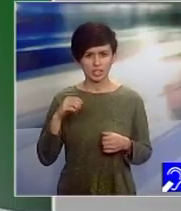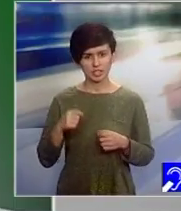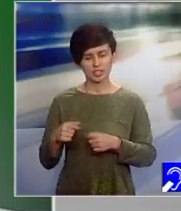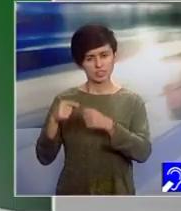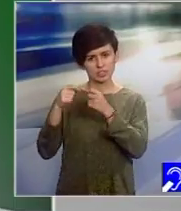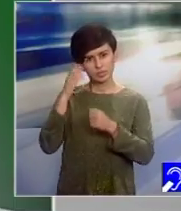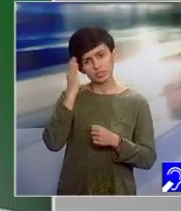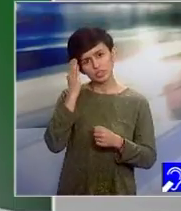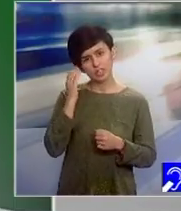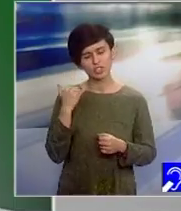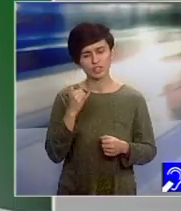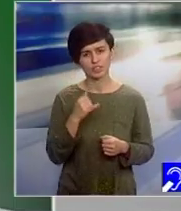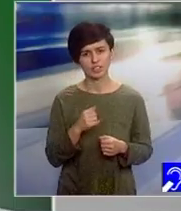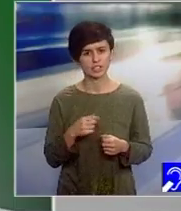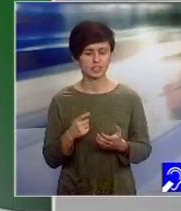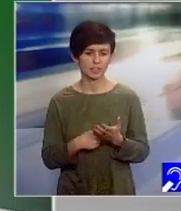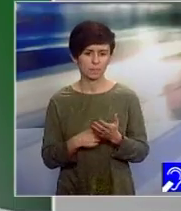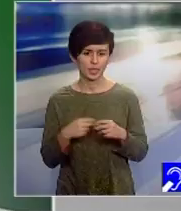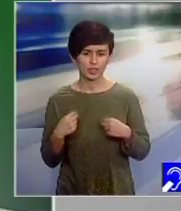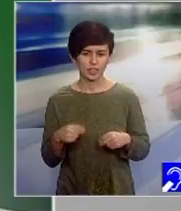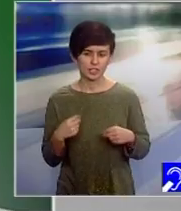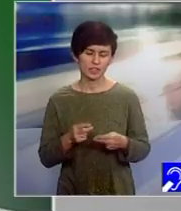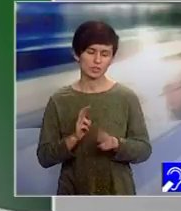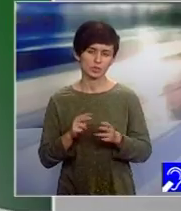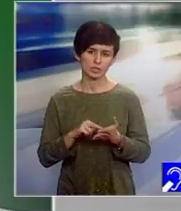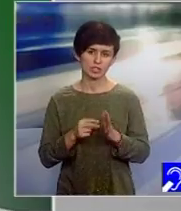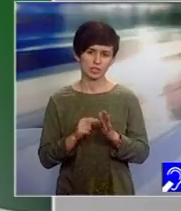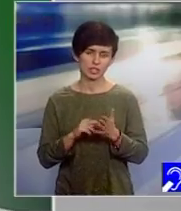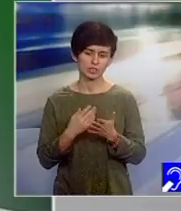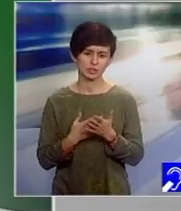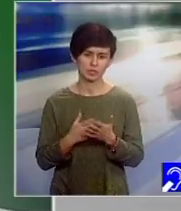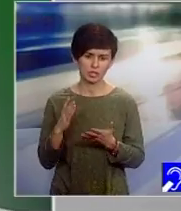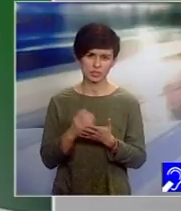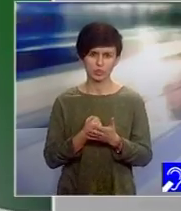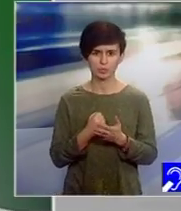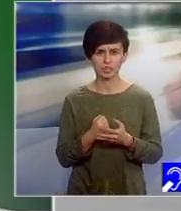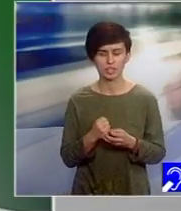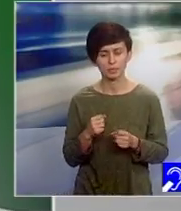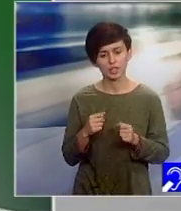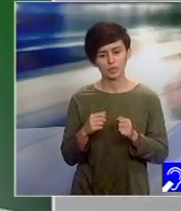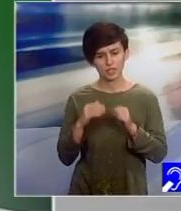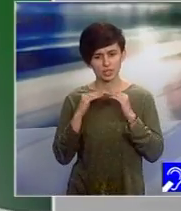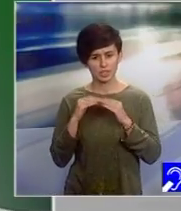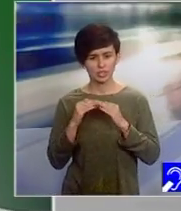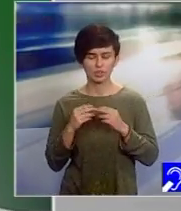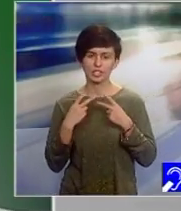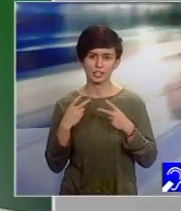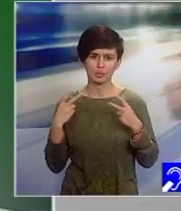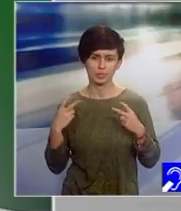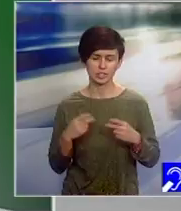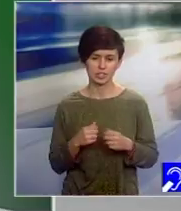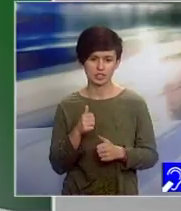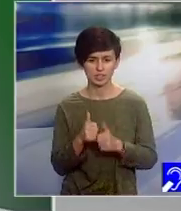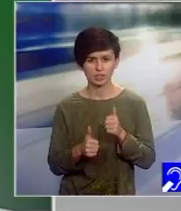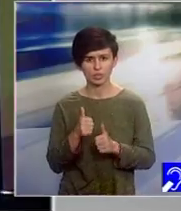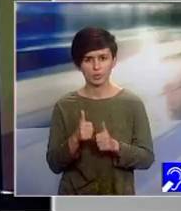vor veni să vă ceară sfatul cum să facă, cum să organizeze pentru a obține și un loc important într-o competiție lansată, iată, la nivel plăcere. Național noi